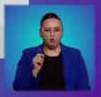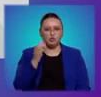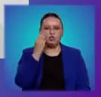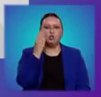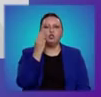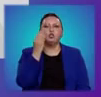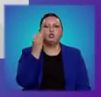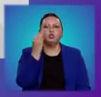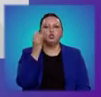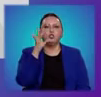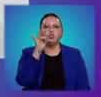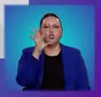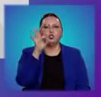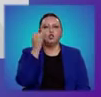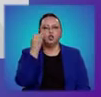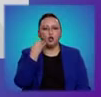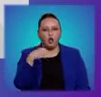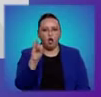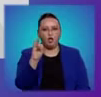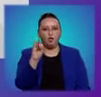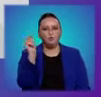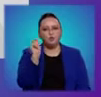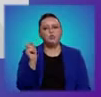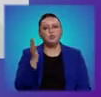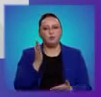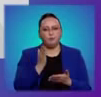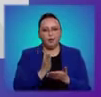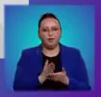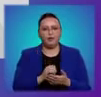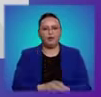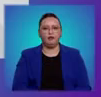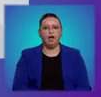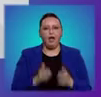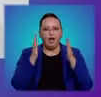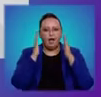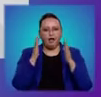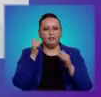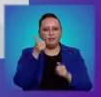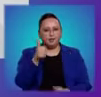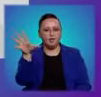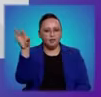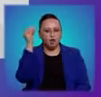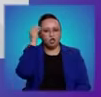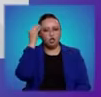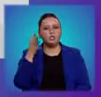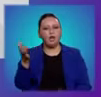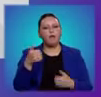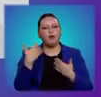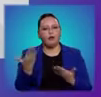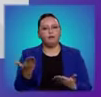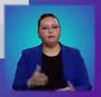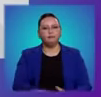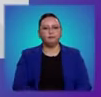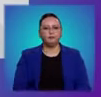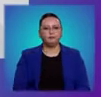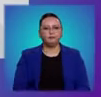гэж нүдлэн тогтоож авахгүй бол за өөрсдийнхэн зүг тогтоор бичих юм бол шоруугач шируугач гэдэг юм уу буруу бичих гэдэг тийм